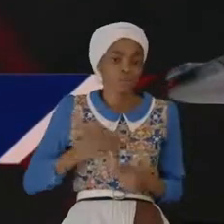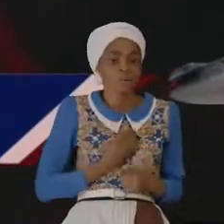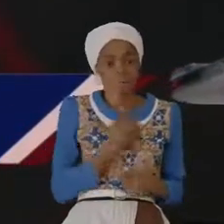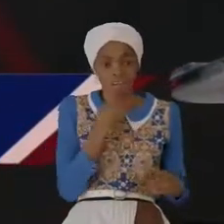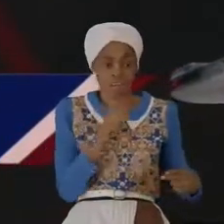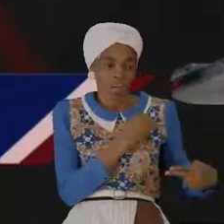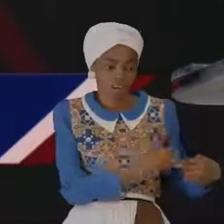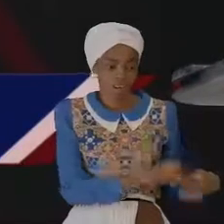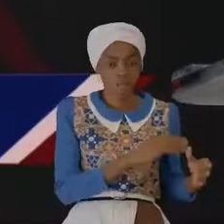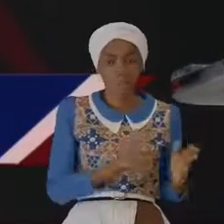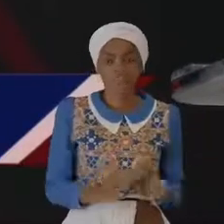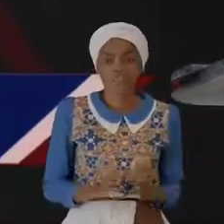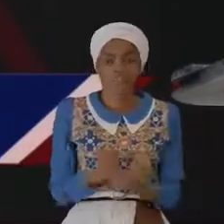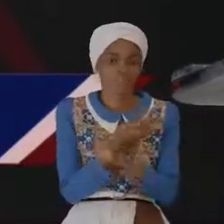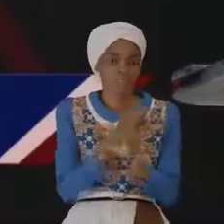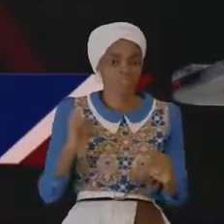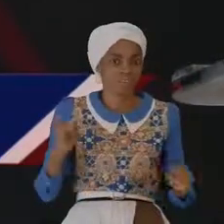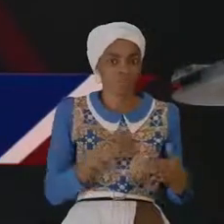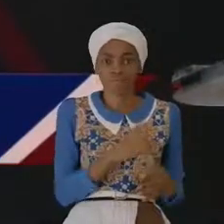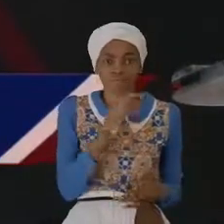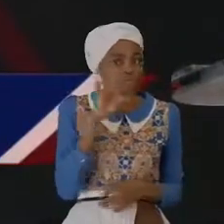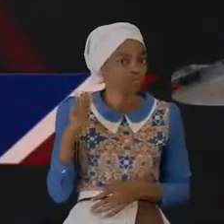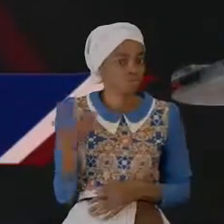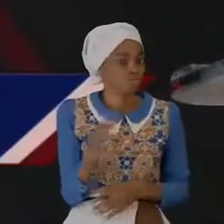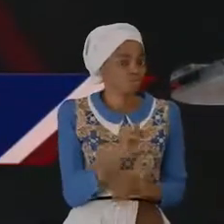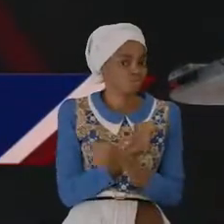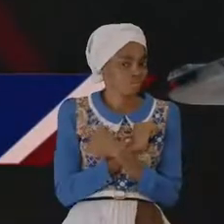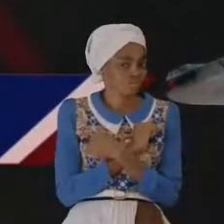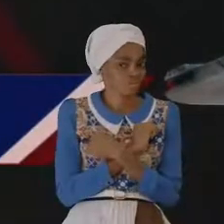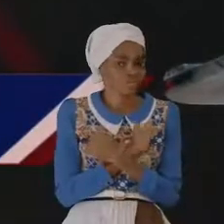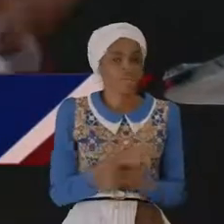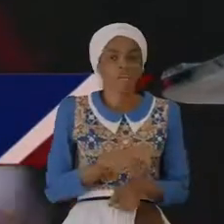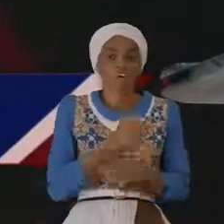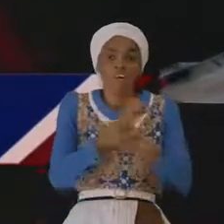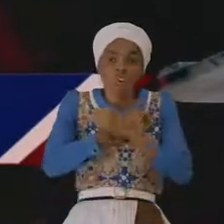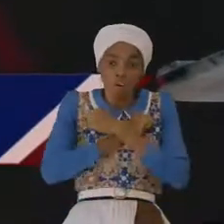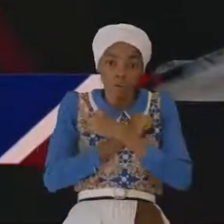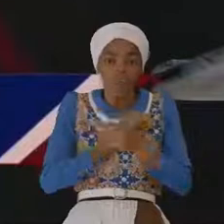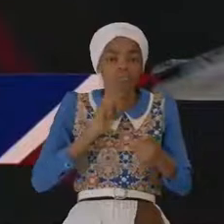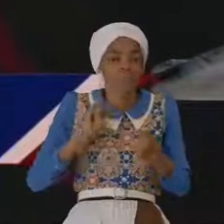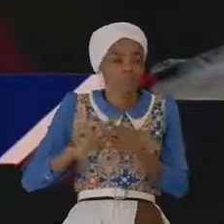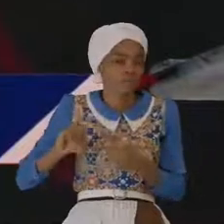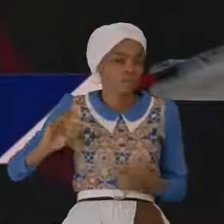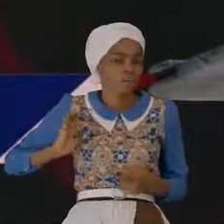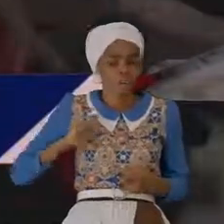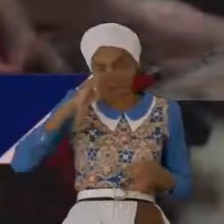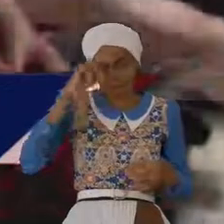voisins, l'amour salvateur et non l'amour compromettant, l'amour envers les